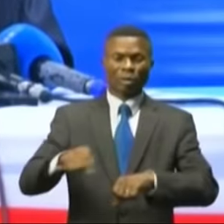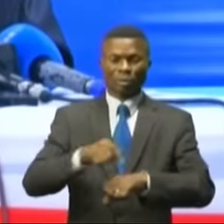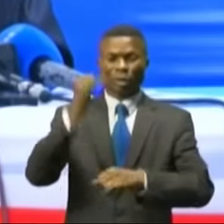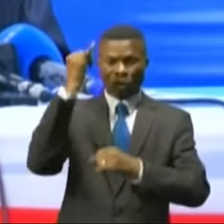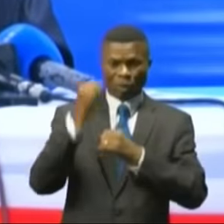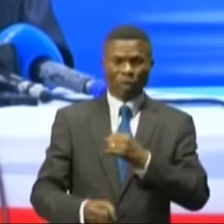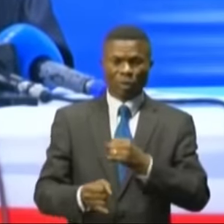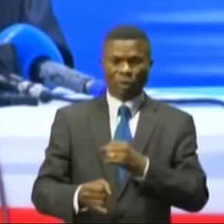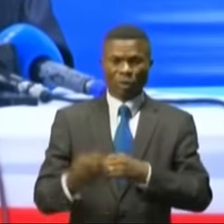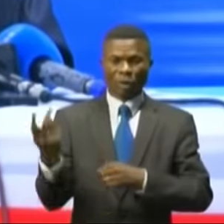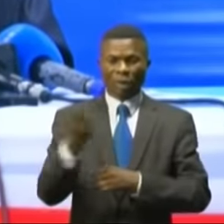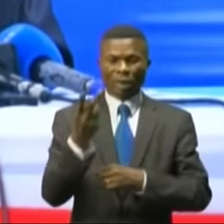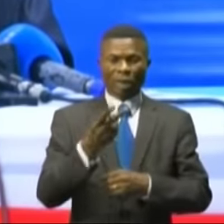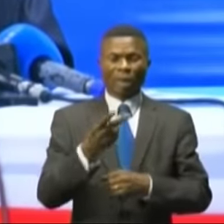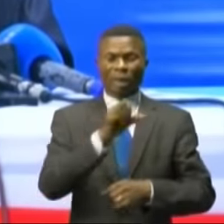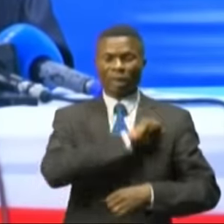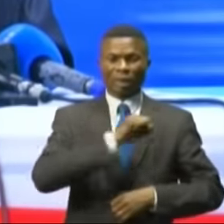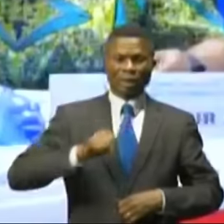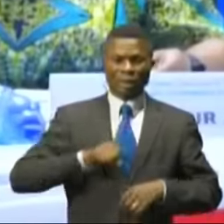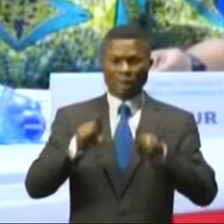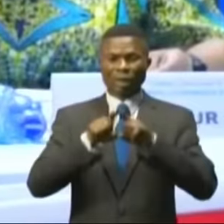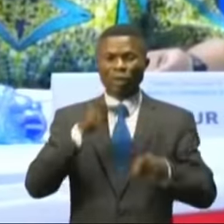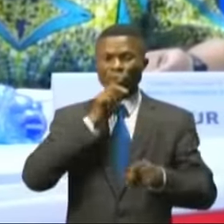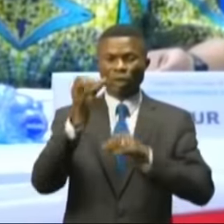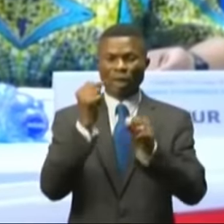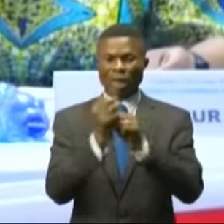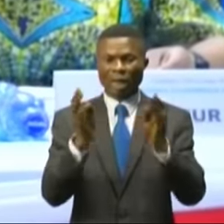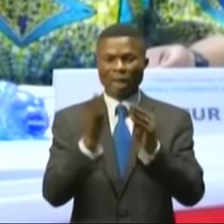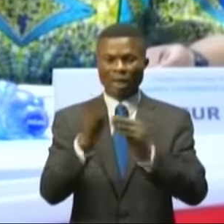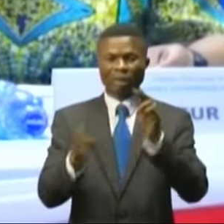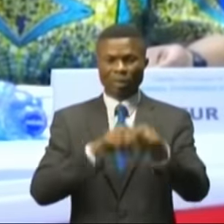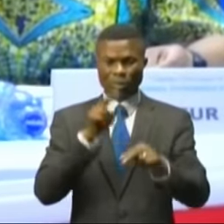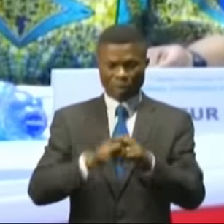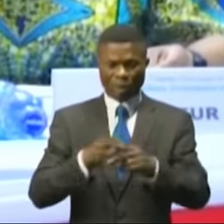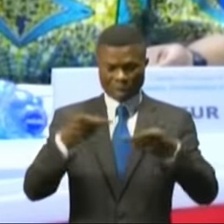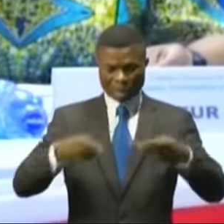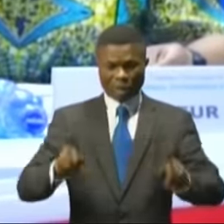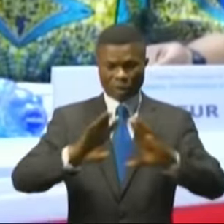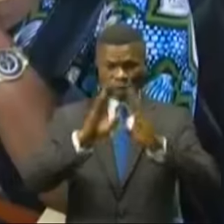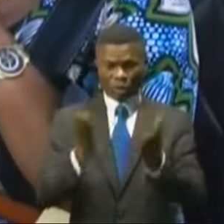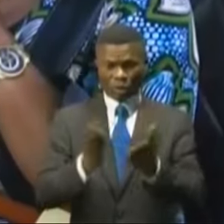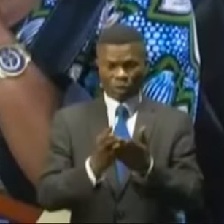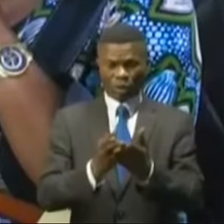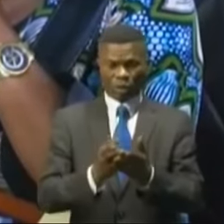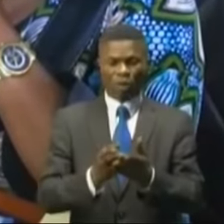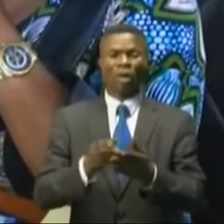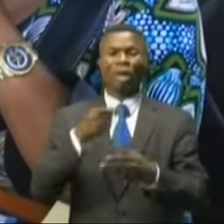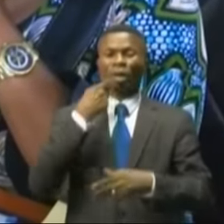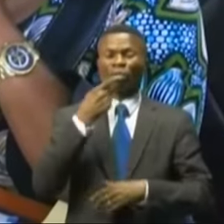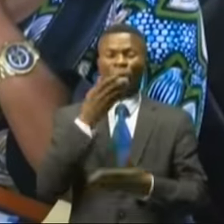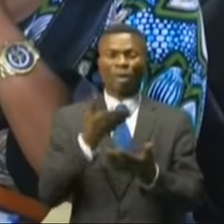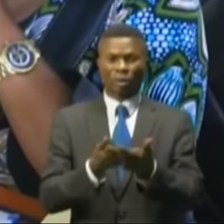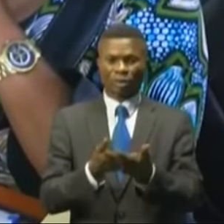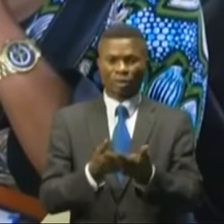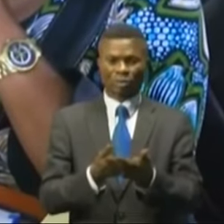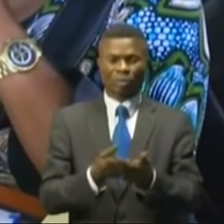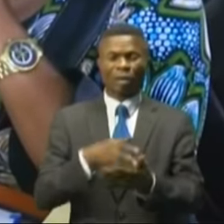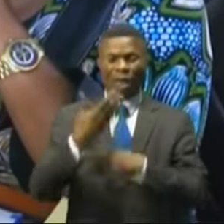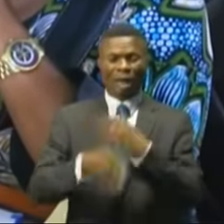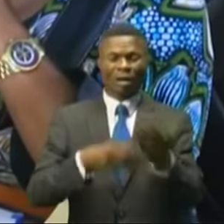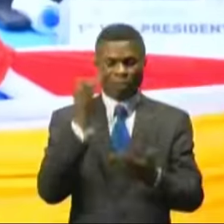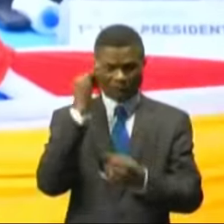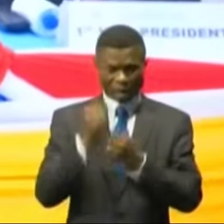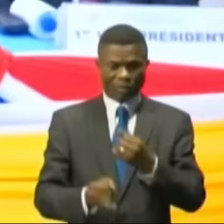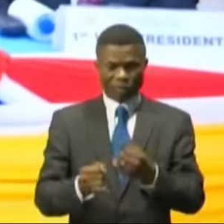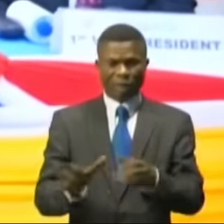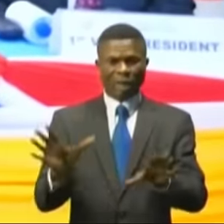définitifs de deux chambres du Parlement. La session d'avril a permis aux différentes commissions permanentes à finaliser et à